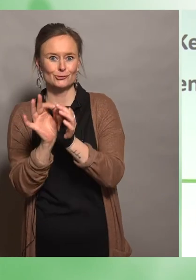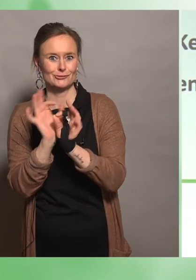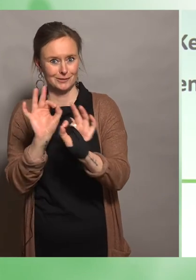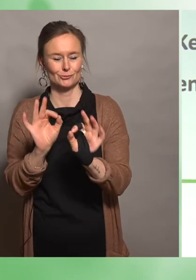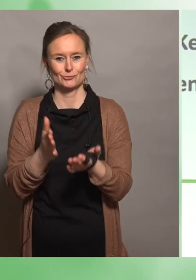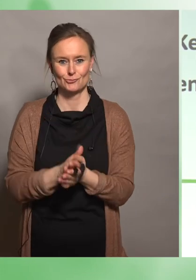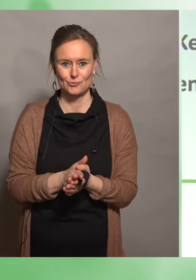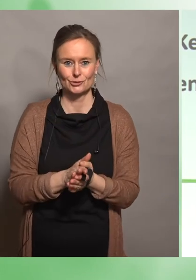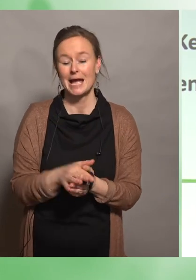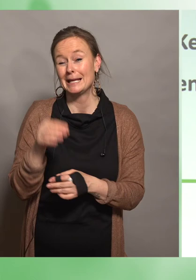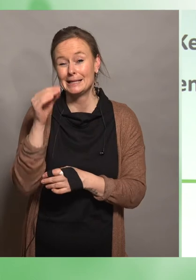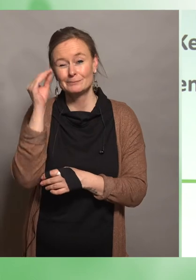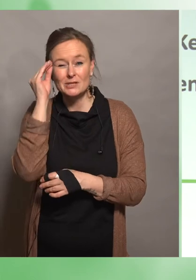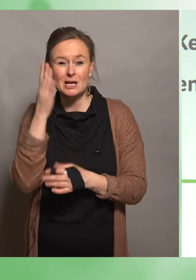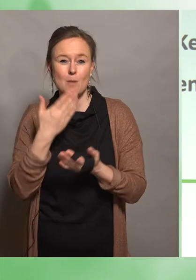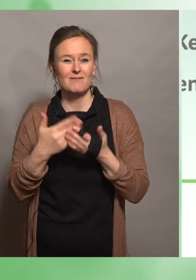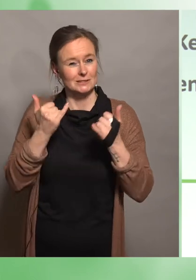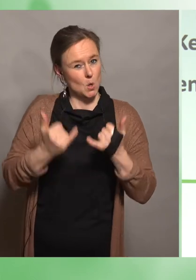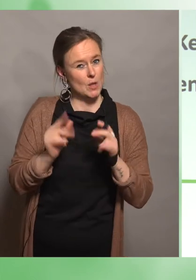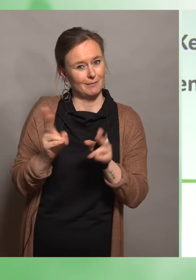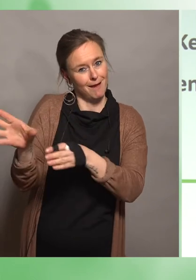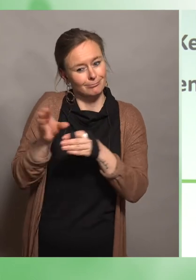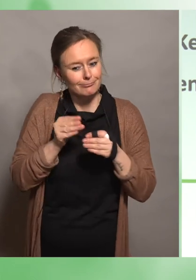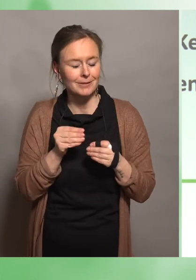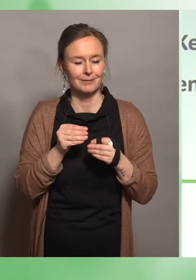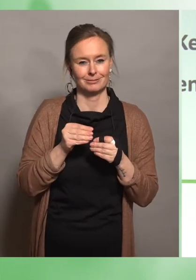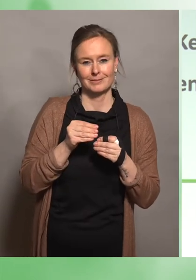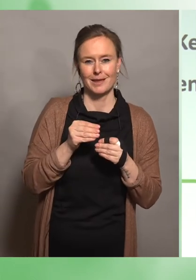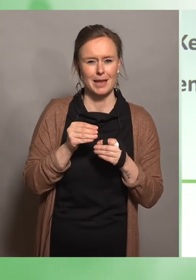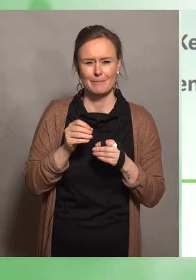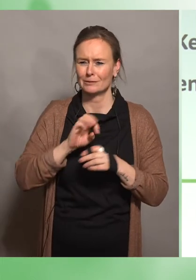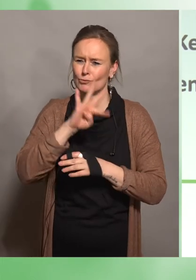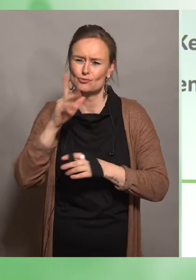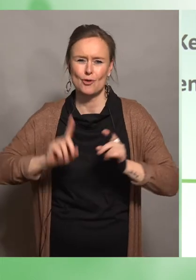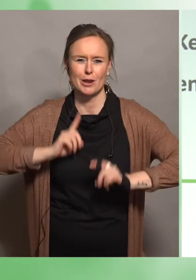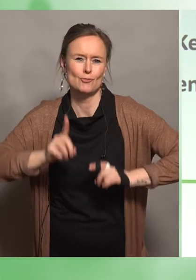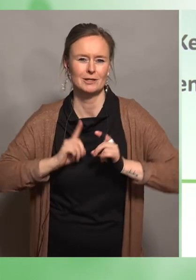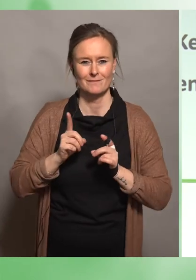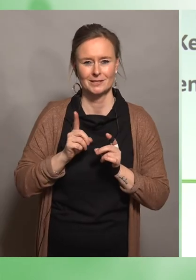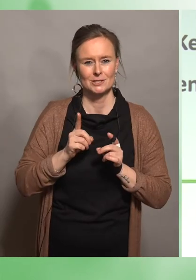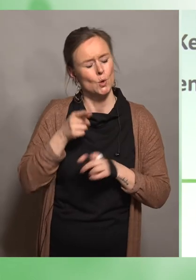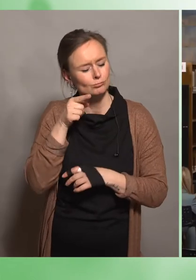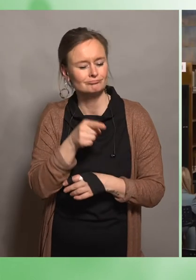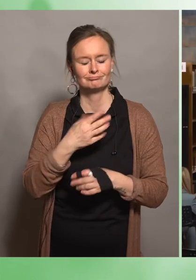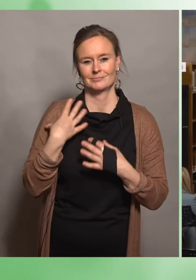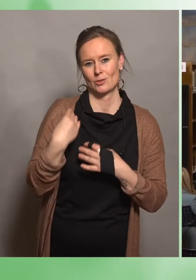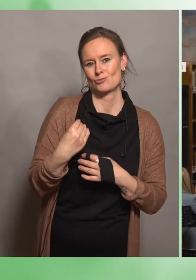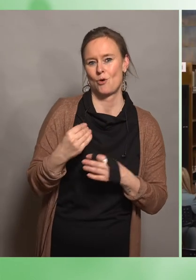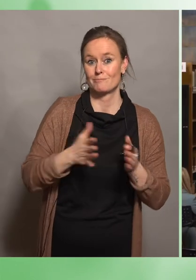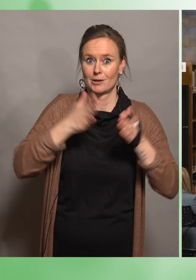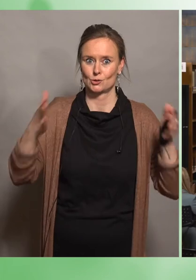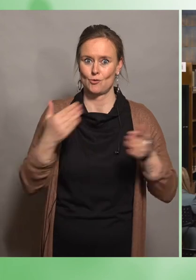glaube, heute, was wir heute mitnehmen, ist eine unglaubliche Motivation. Und dafür noch einmal ein großes Dankeschön. Vielen